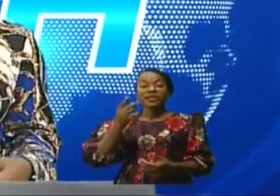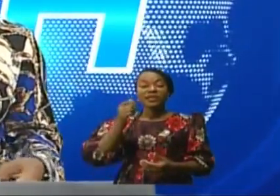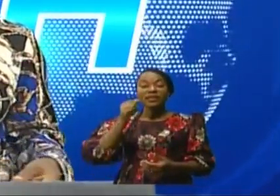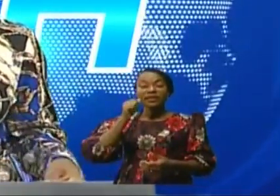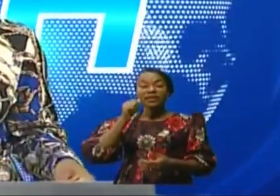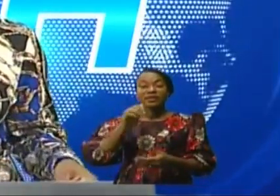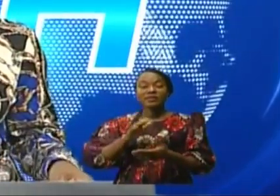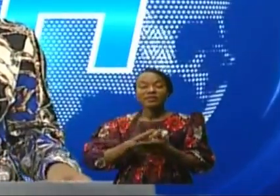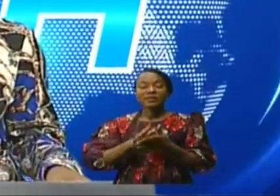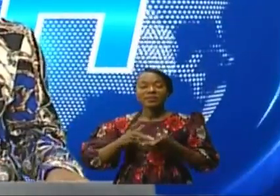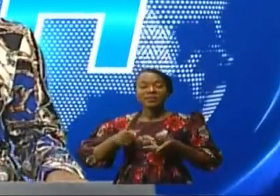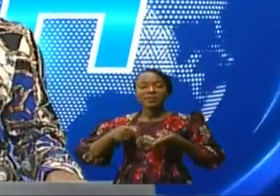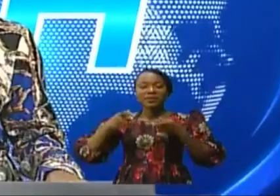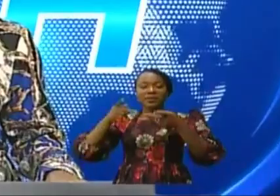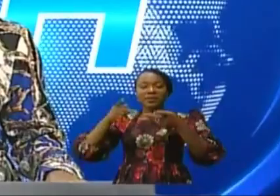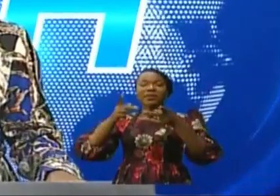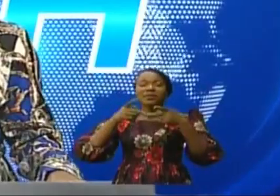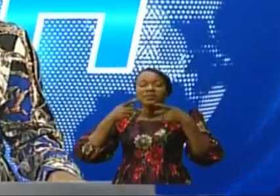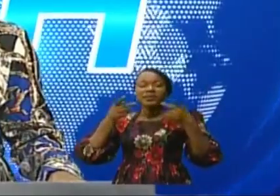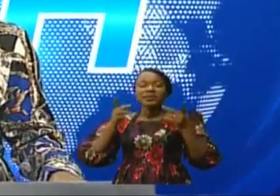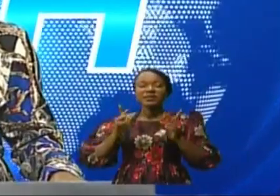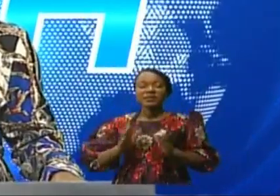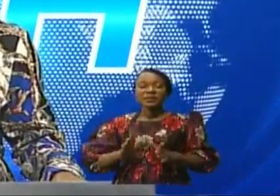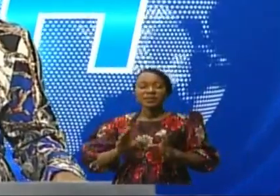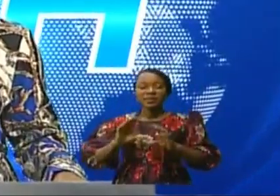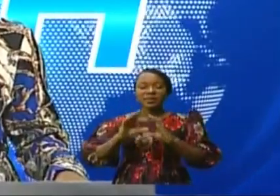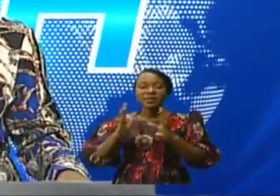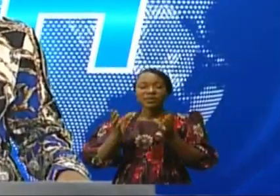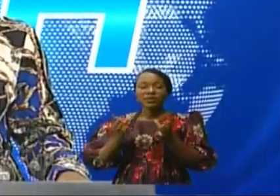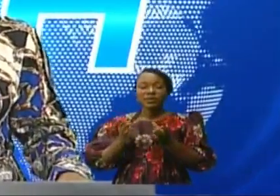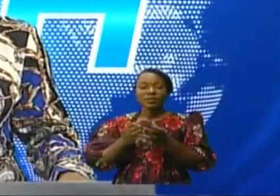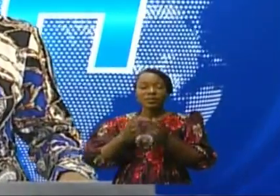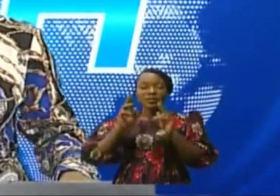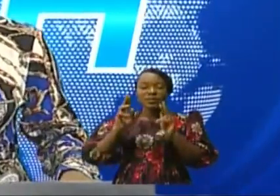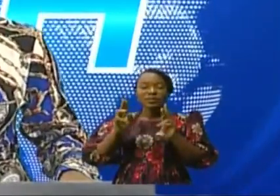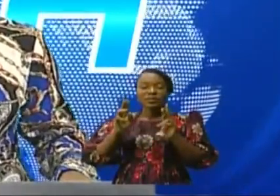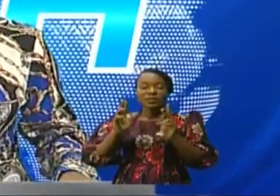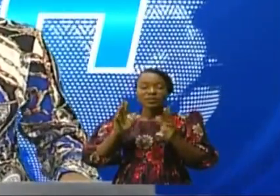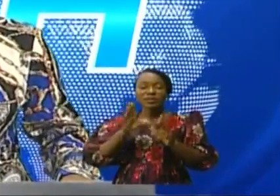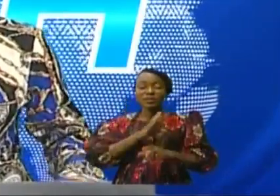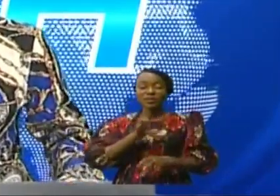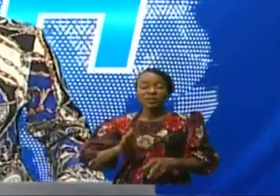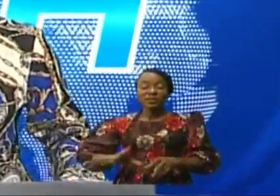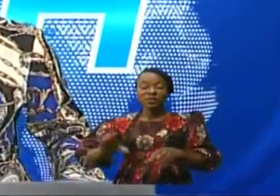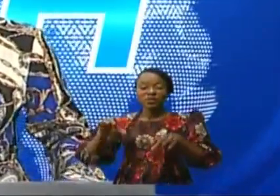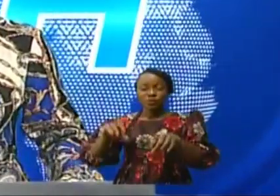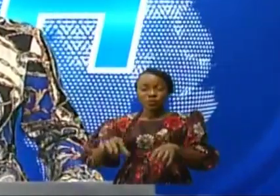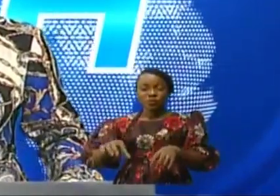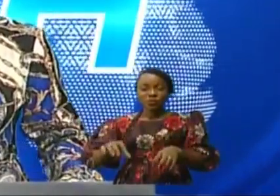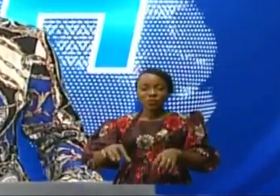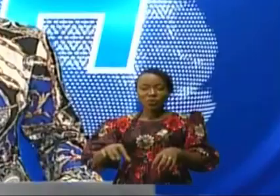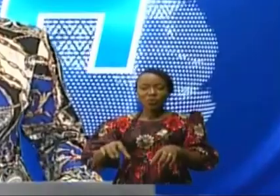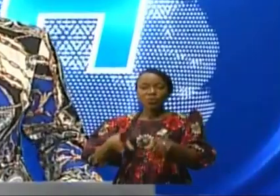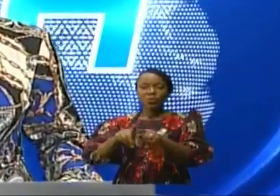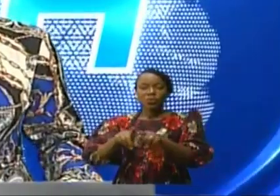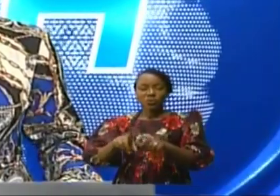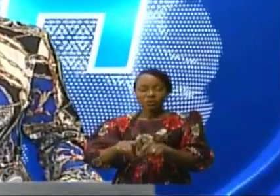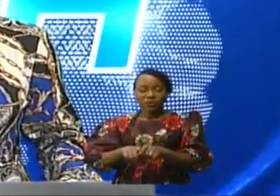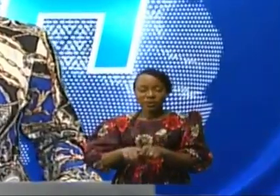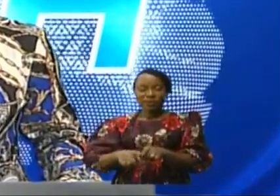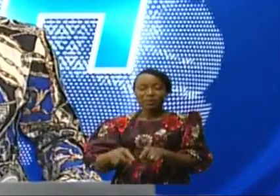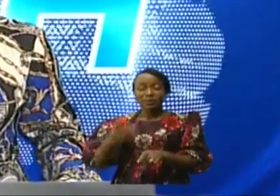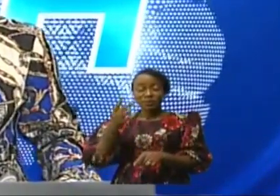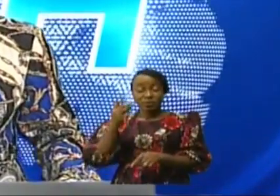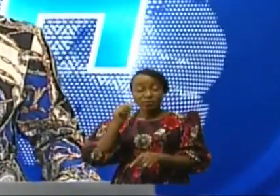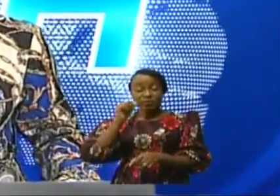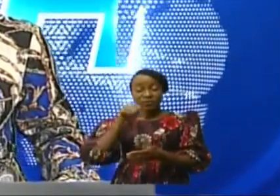d'être consacrées pasteurs de la communauté évangélique de l'église du Christ au Congo. Et c'est le révérend pasteur Gédéon Bakandonoa